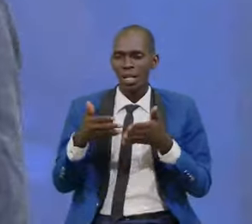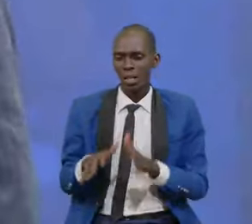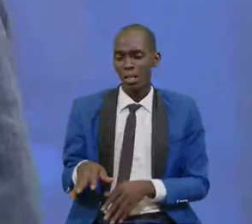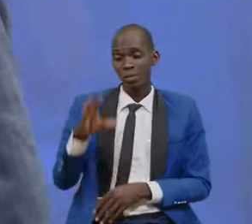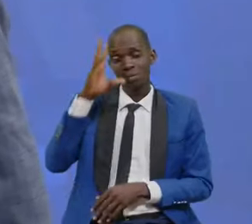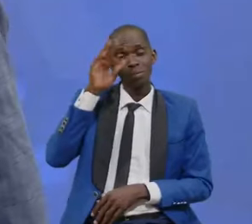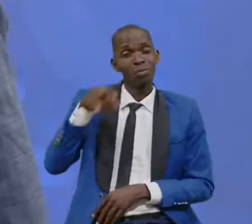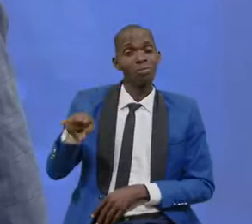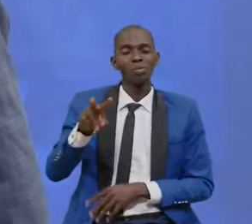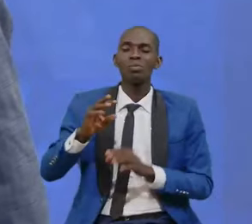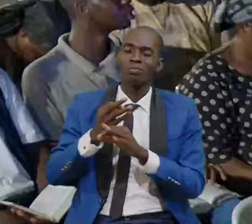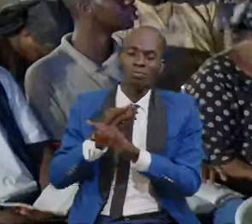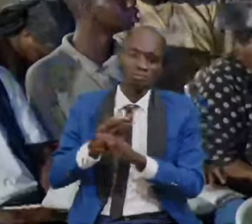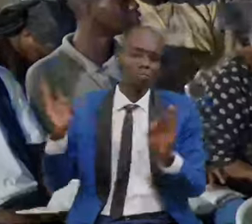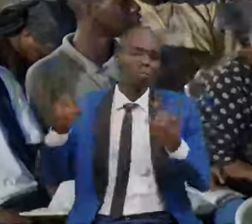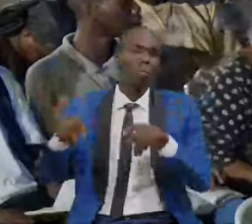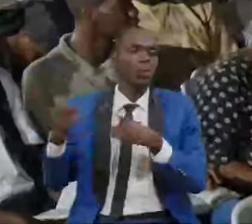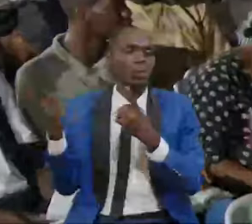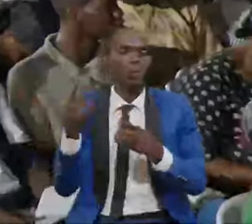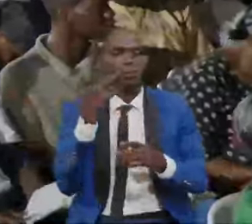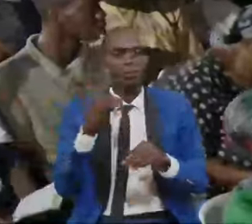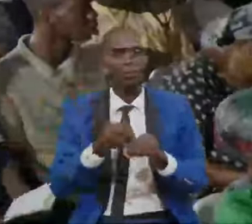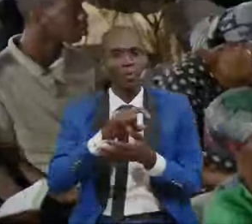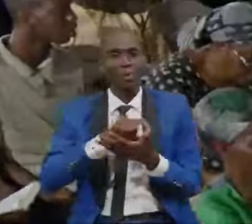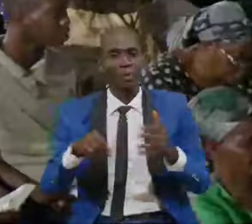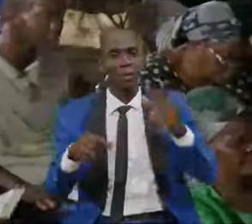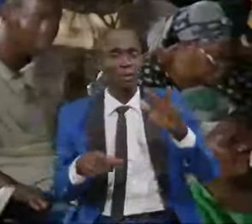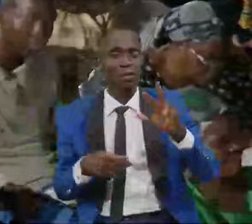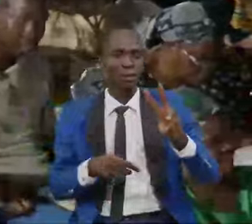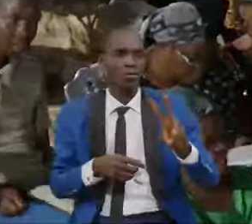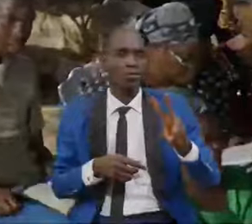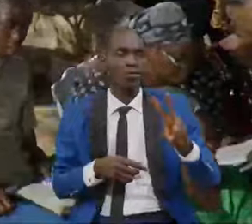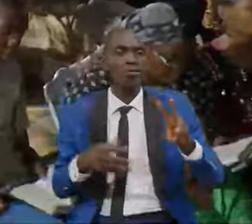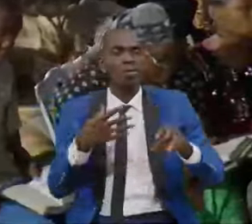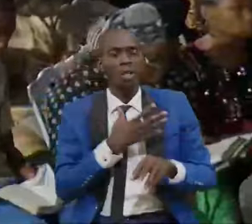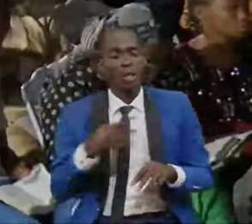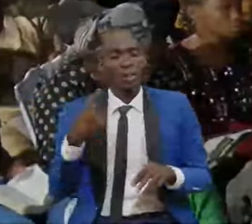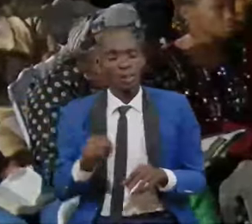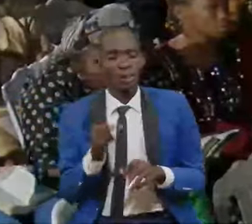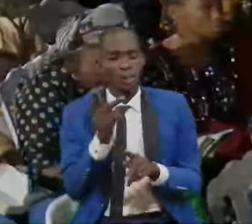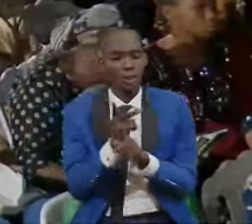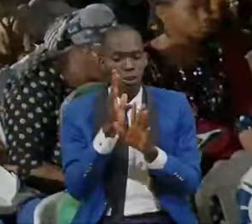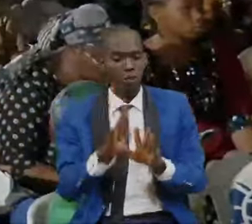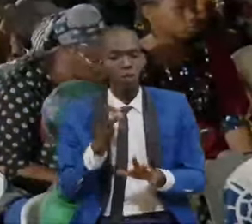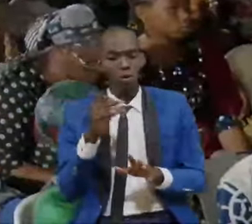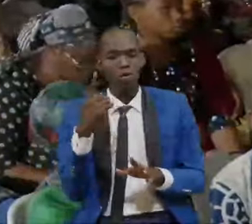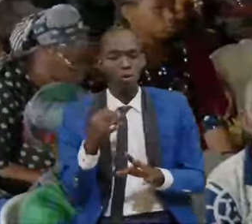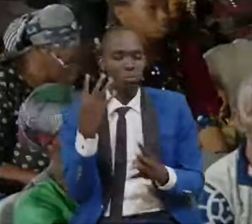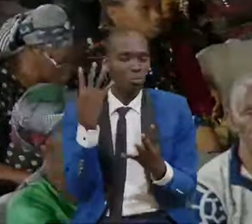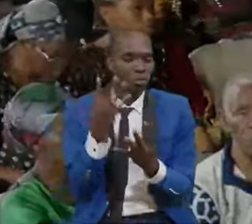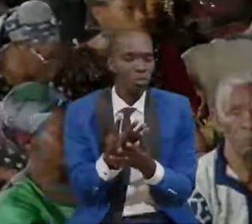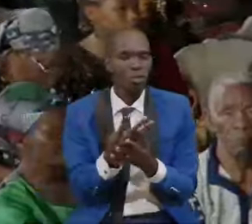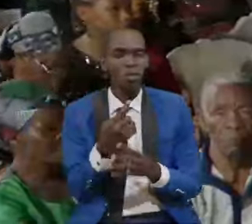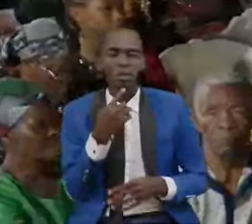hommes. Verset 36. Verset 36. Et le geôlier annonça la chose à